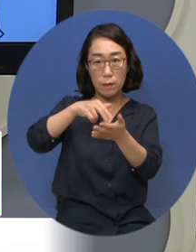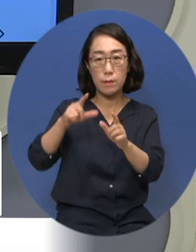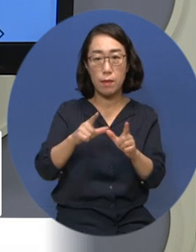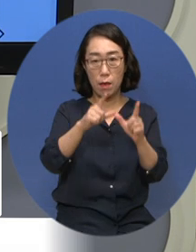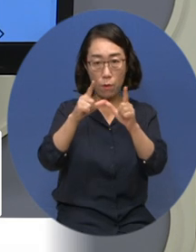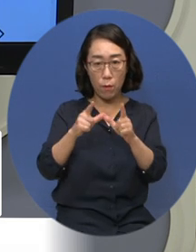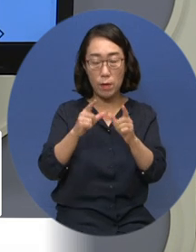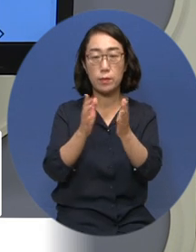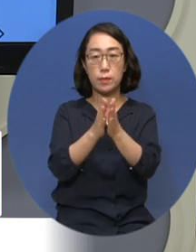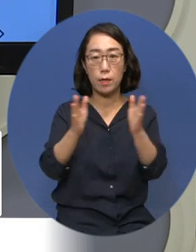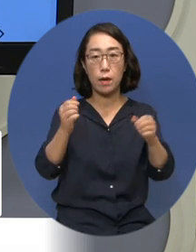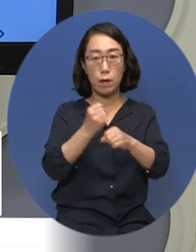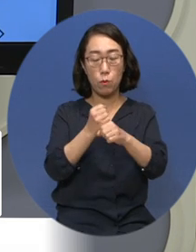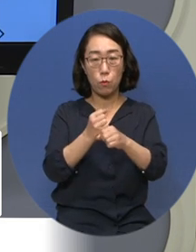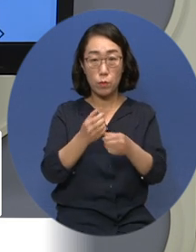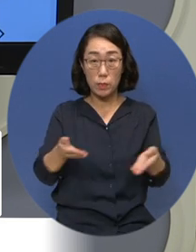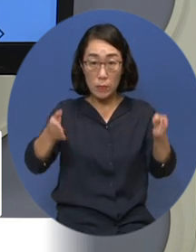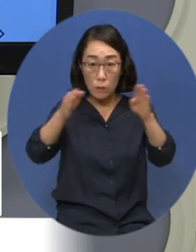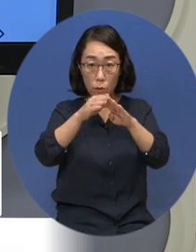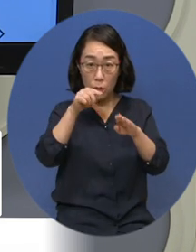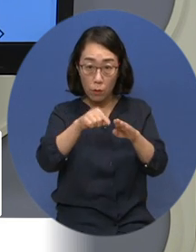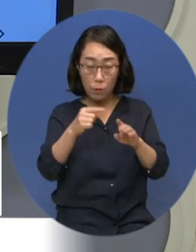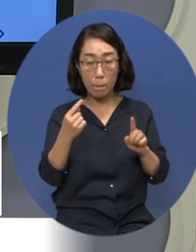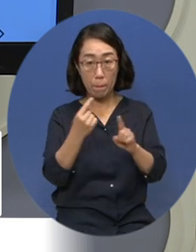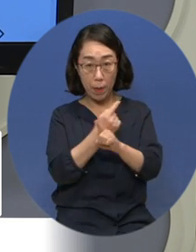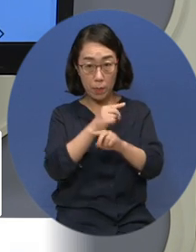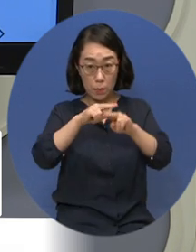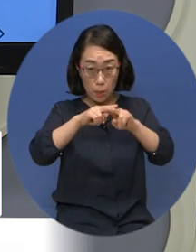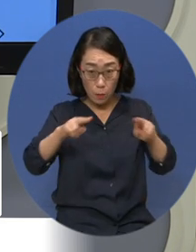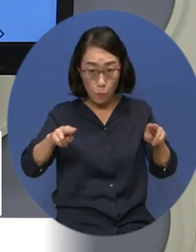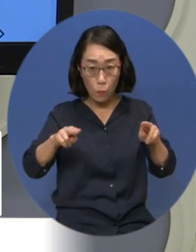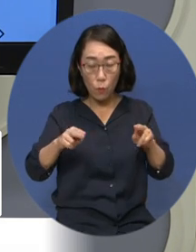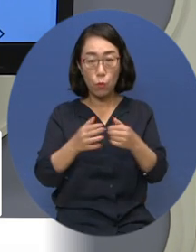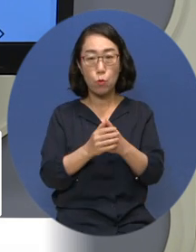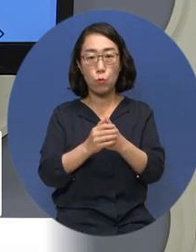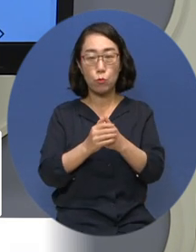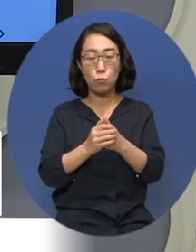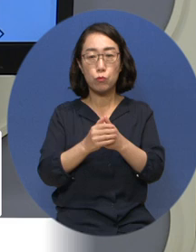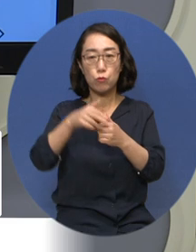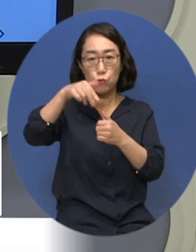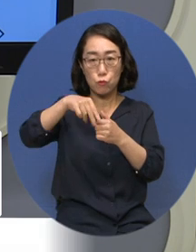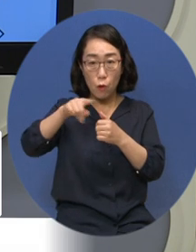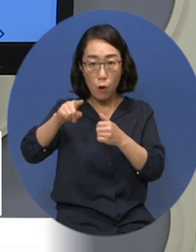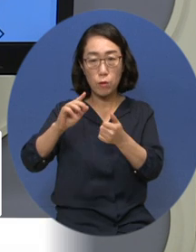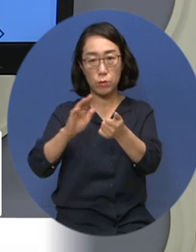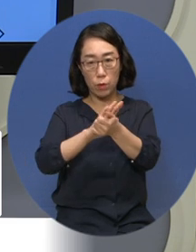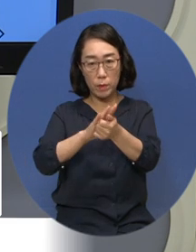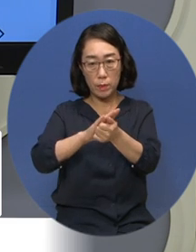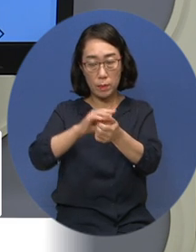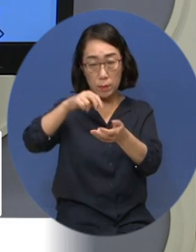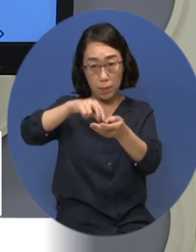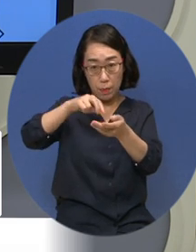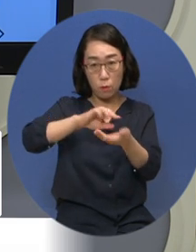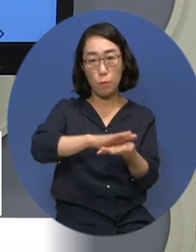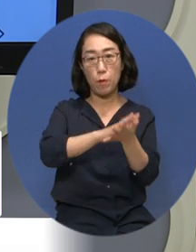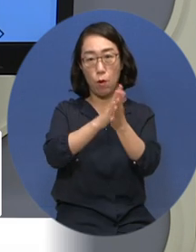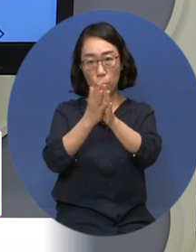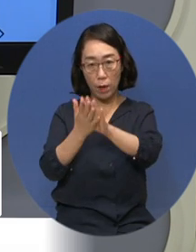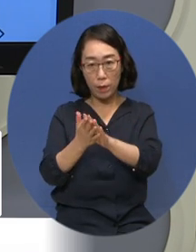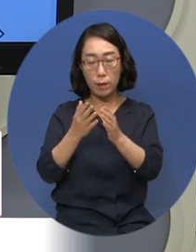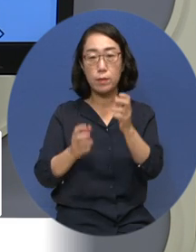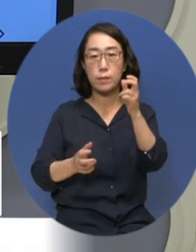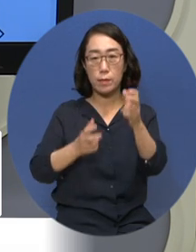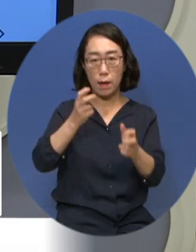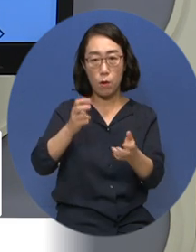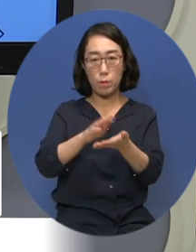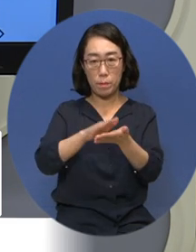기존 거주 시설은 폐지 후 지역사회 기반 죽어 서비스 기관으로 변환 하도록 지원하는 사업 인데요